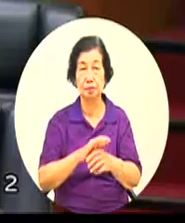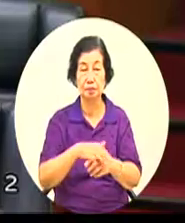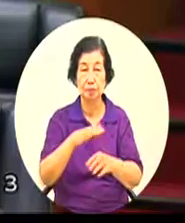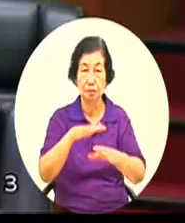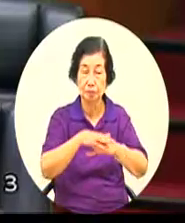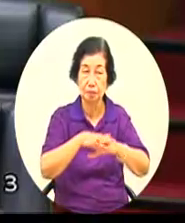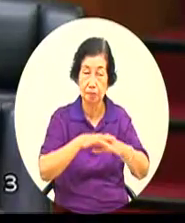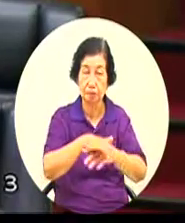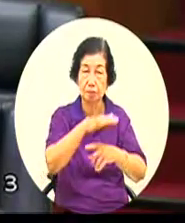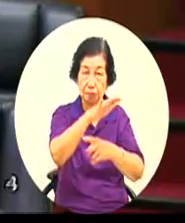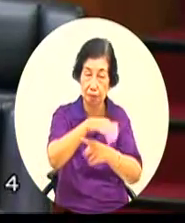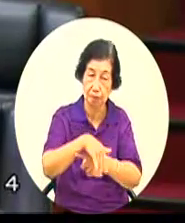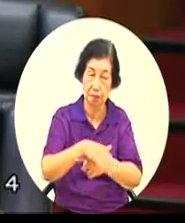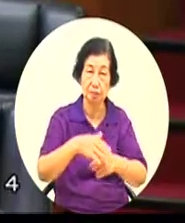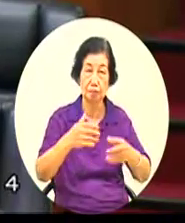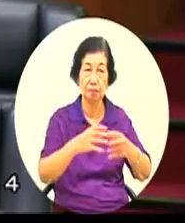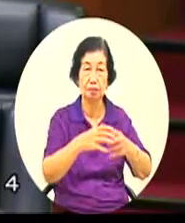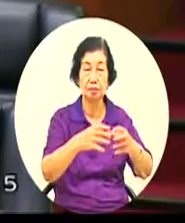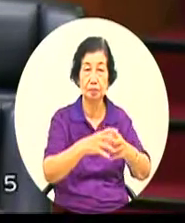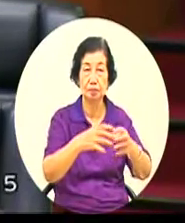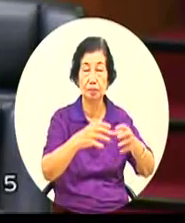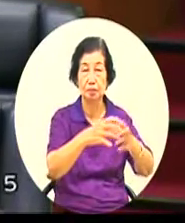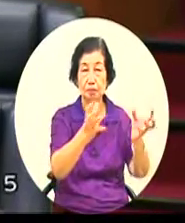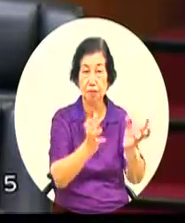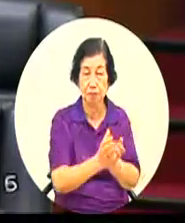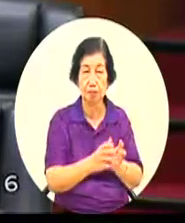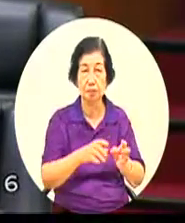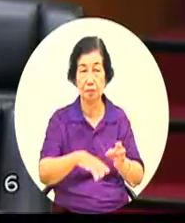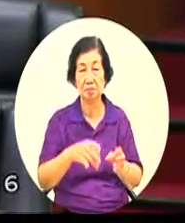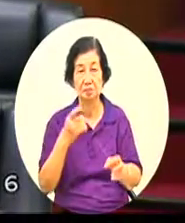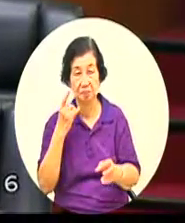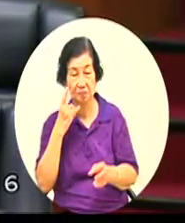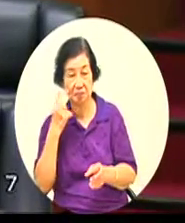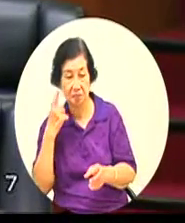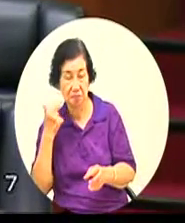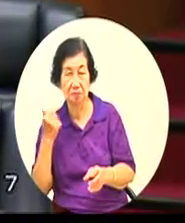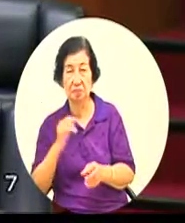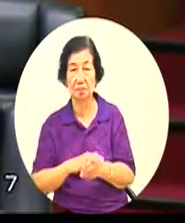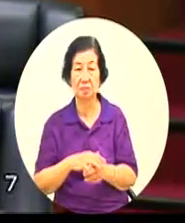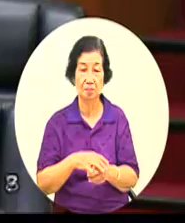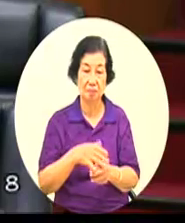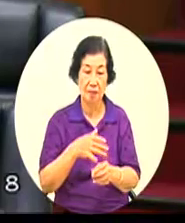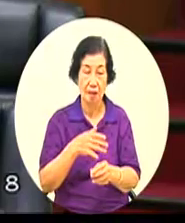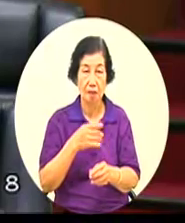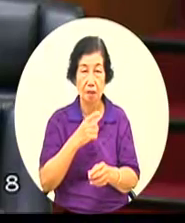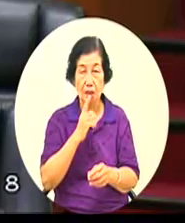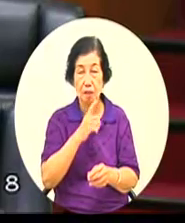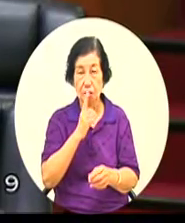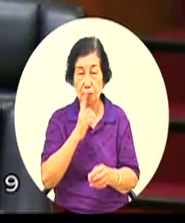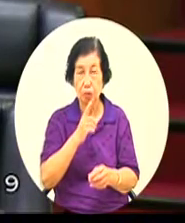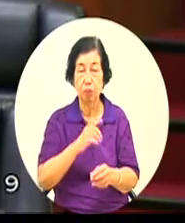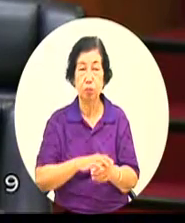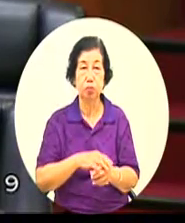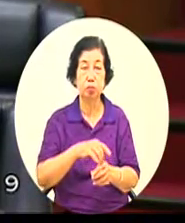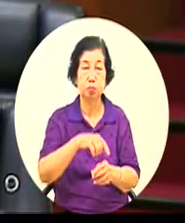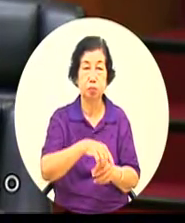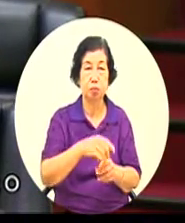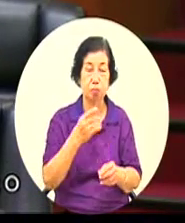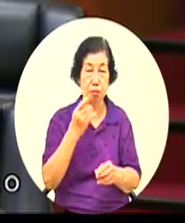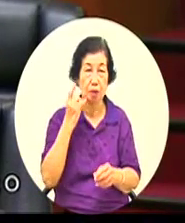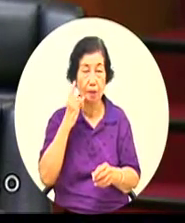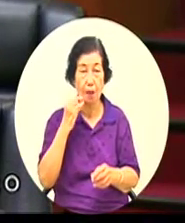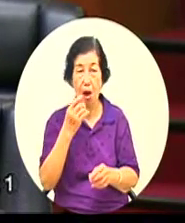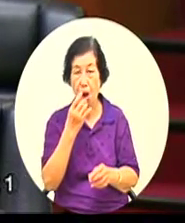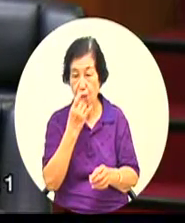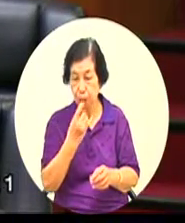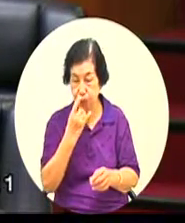语，但是父母亲不懂也不会讲这个母语的话，小孩子在学校学一段的母语，